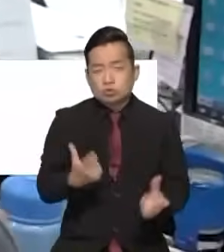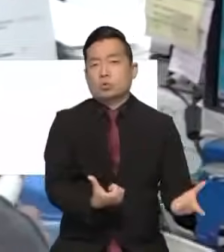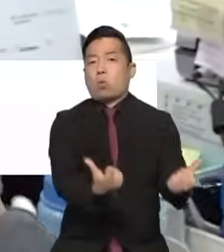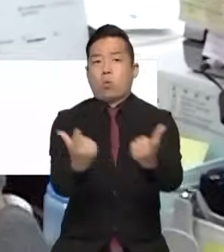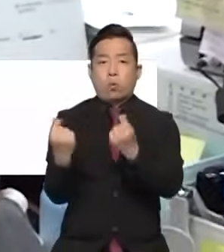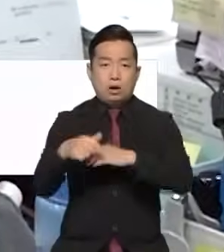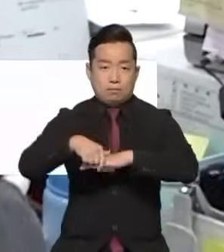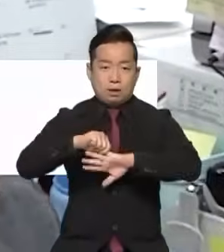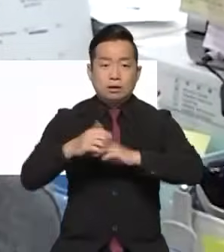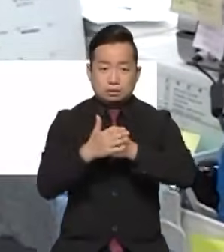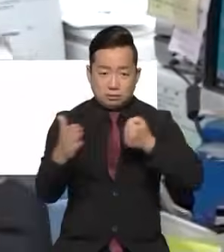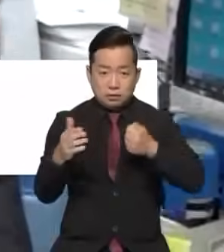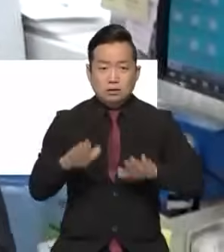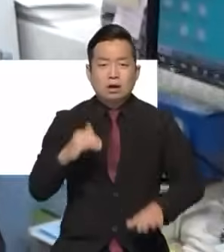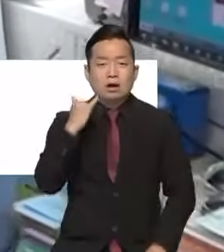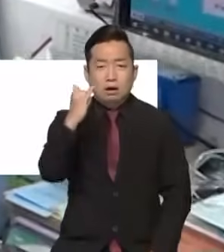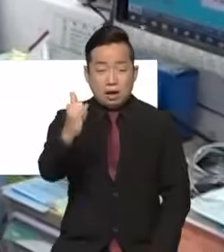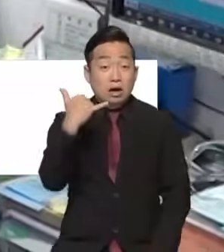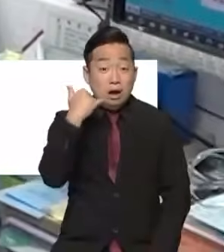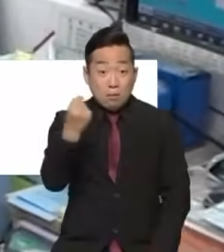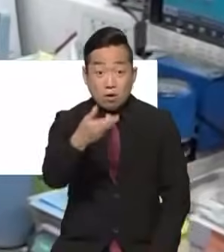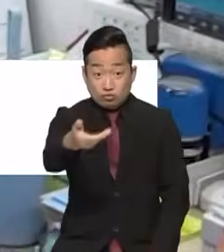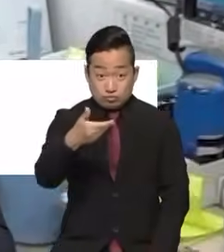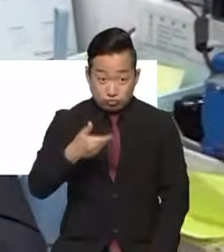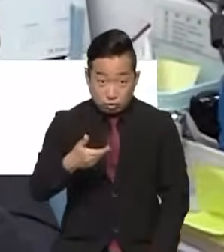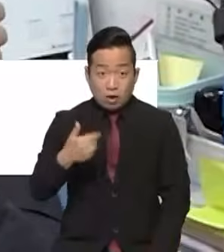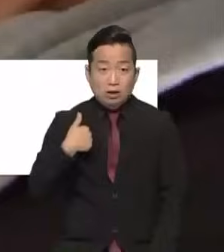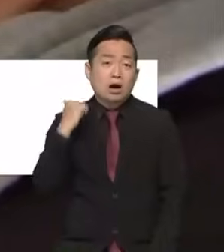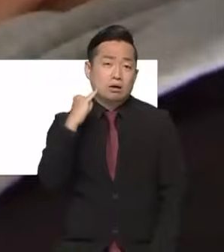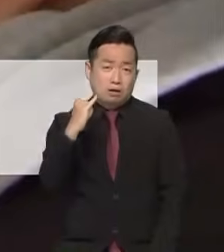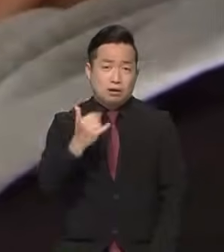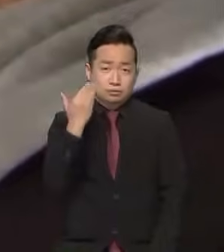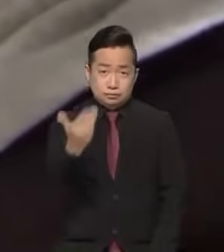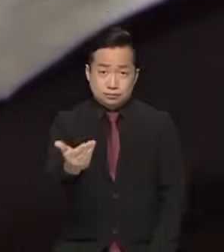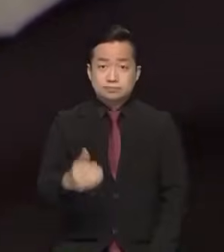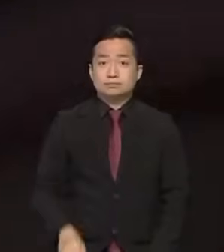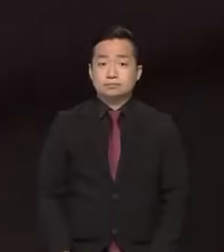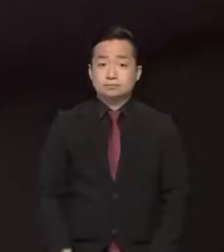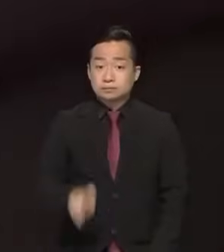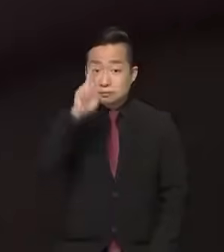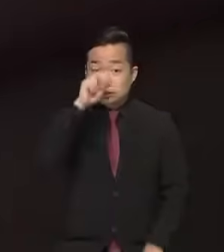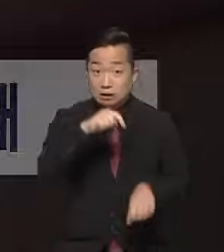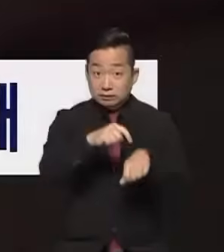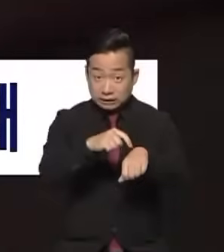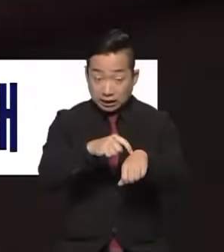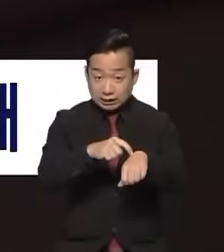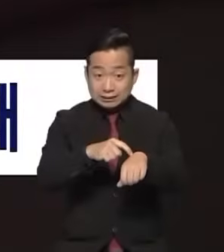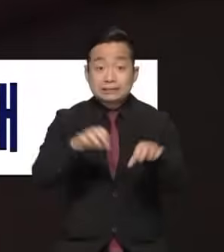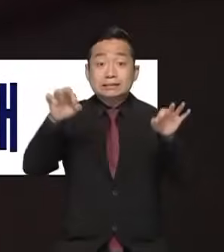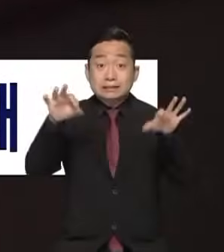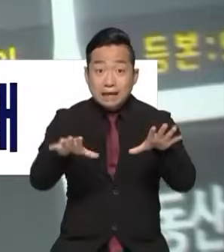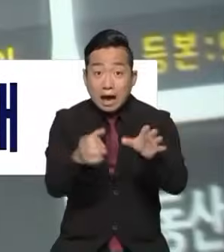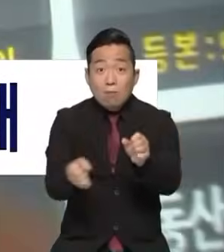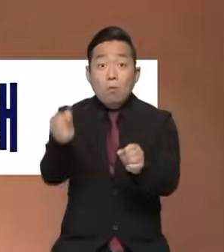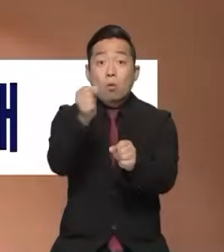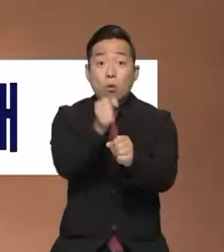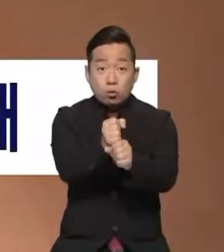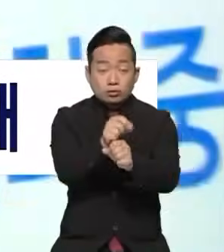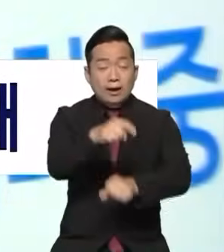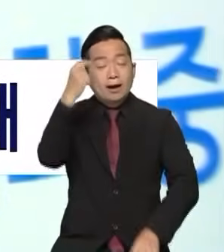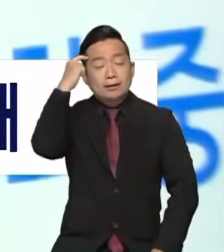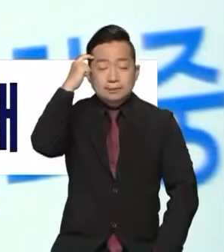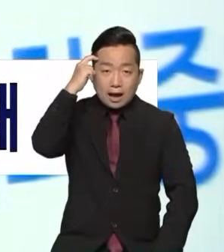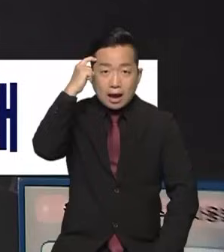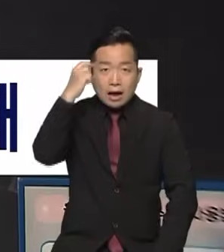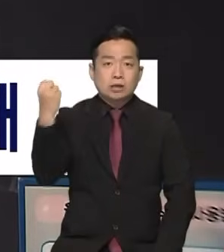돼요. 저희가 연락드릴 수 있게 뭐 전화번호 남겨주시면은. 점심시간 전으로 잠시 시스템이 복구되는 듯 했지만